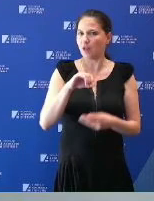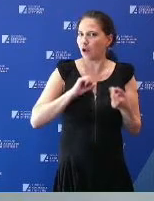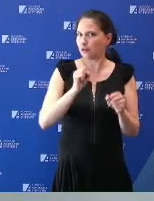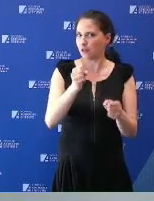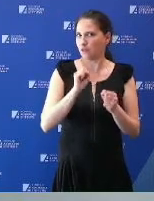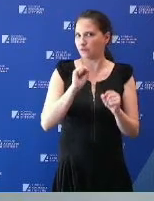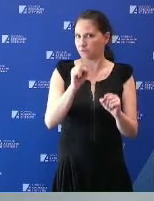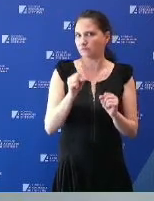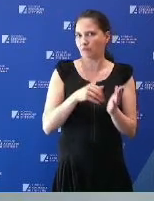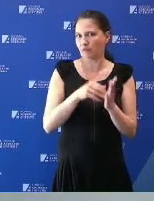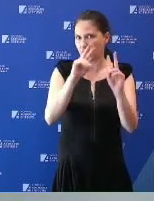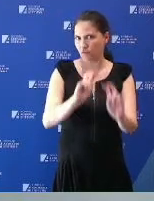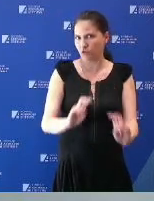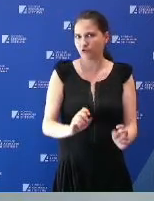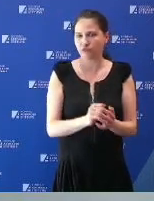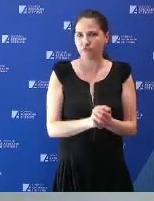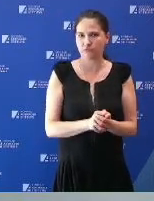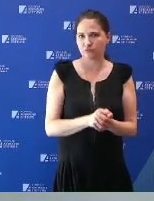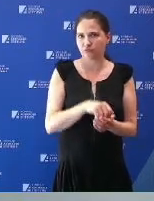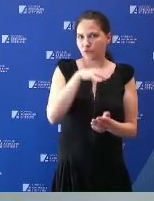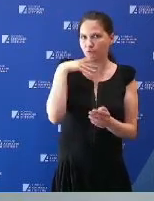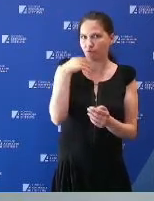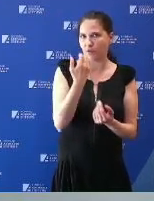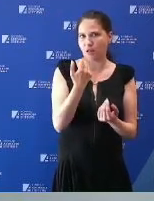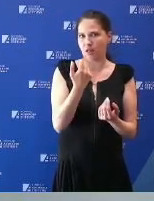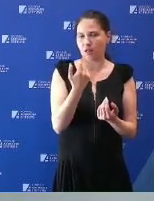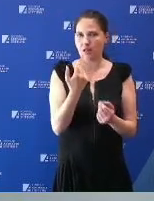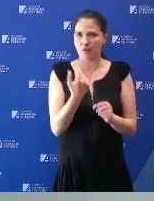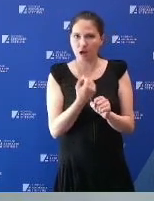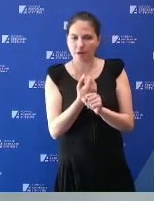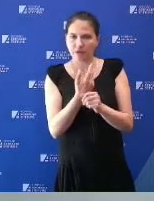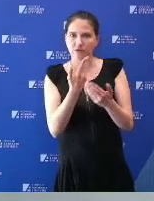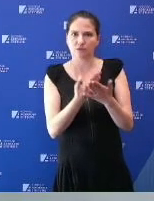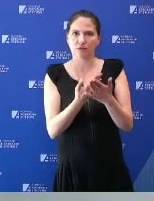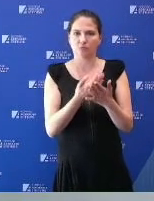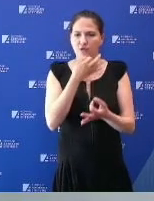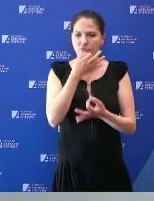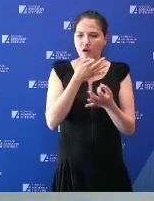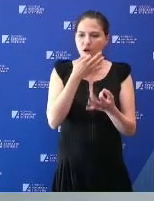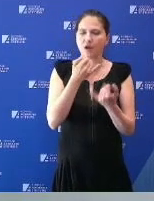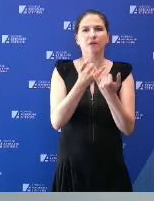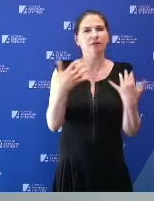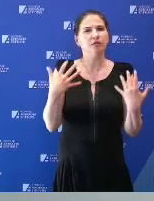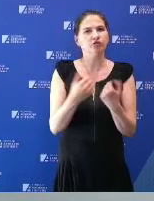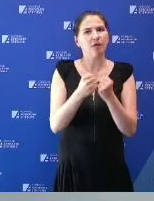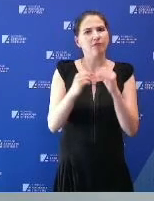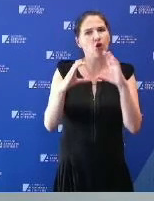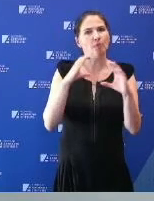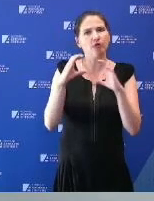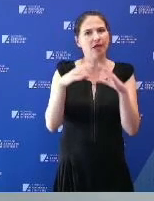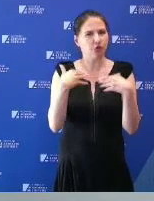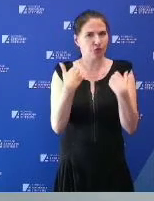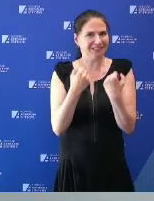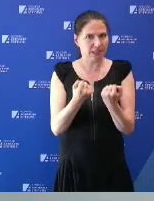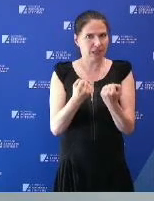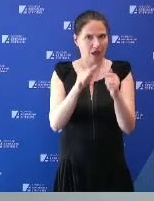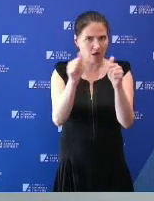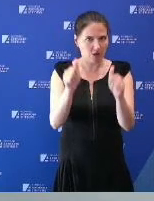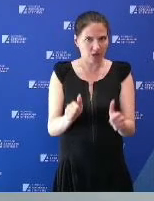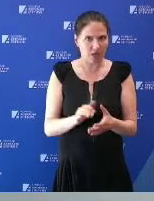und beschäftigt sich mit der Frage, wie kann diese Kommunikation sicher gestaltet